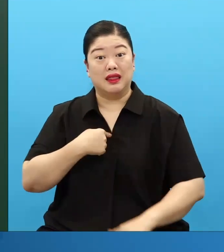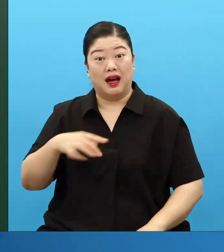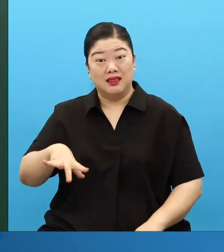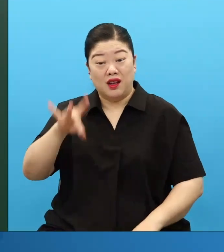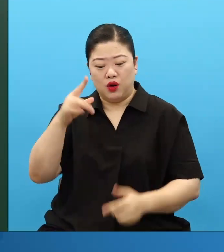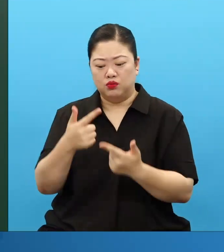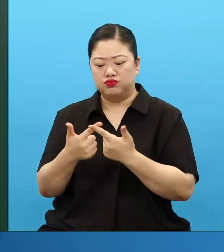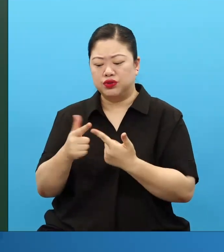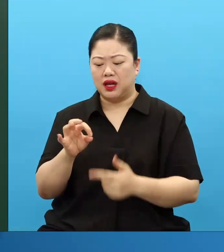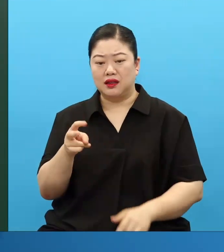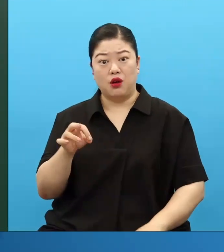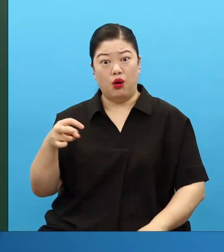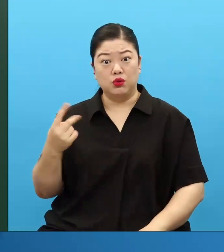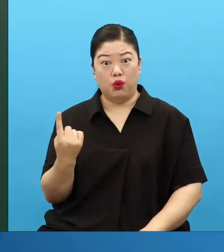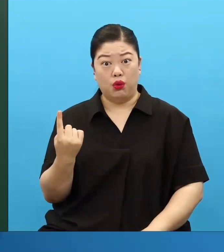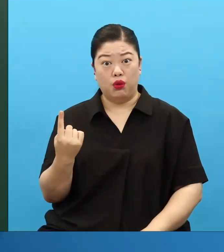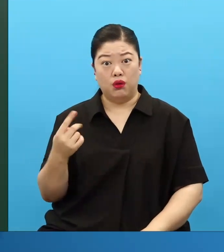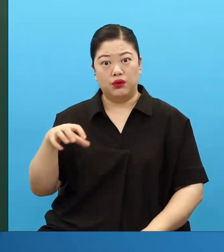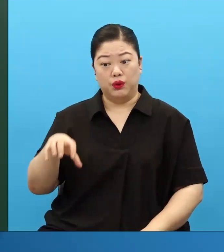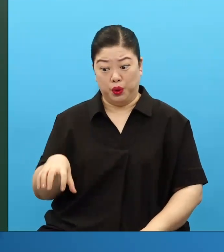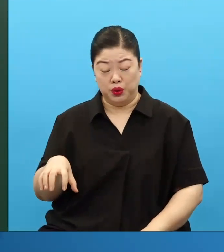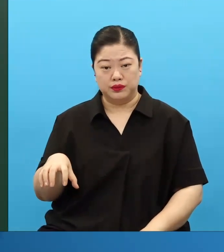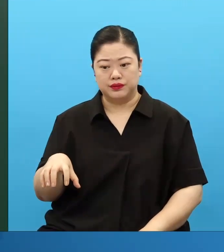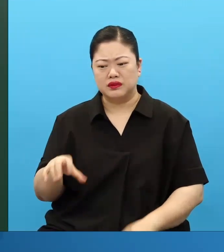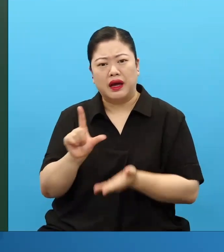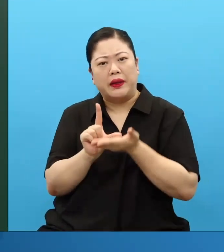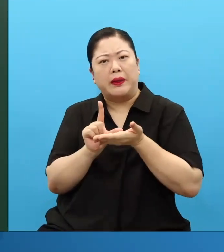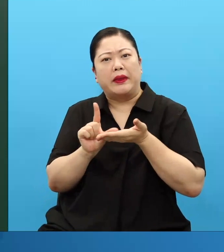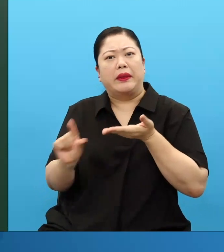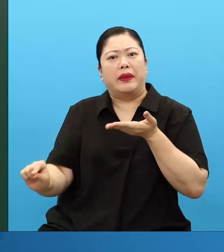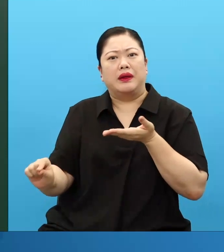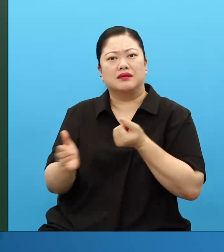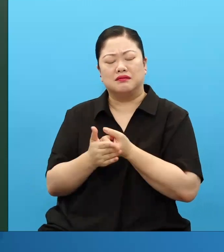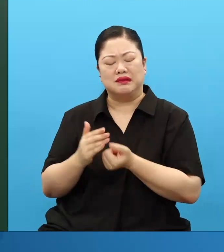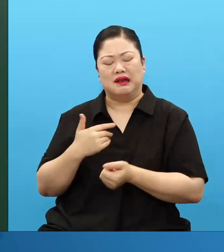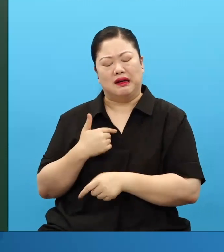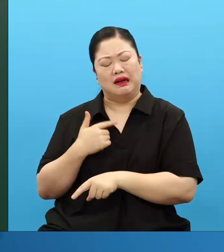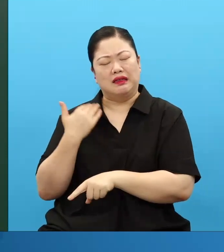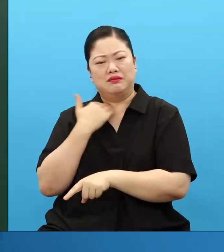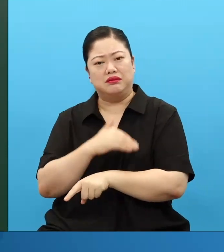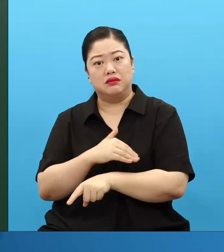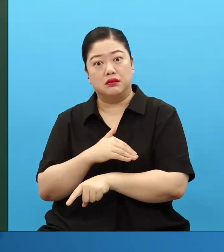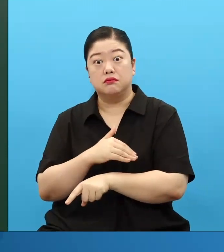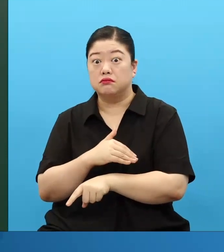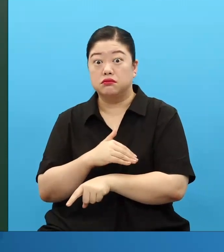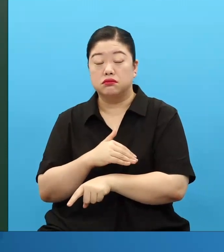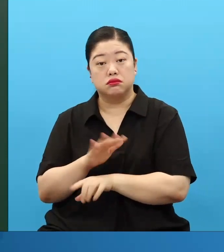by the time this really becomes answered inside of your business, we see this 이 evidence. 작품화가 됐단 말은 한